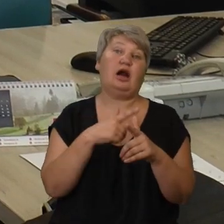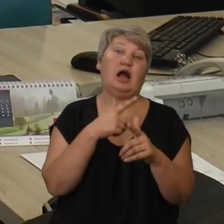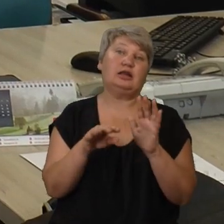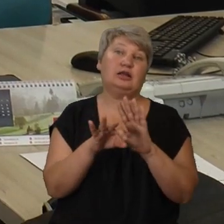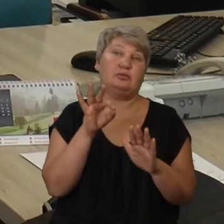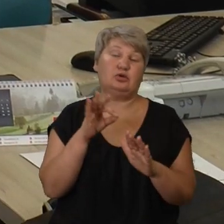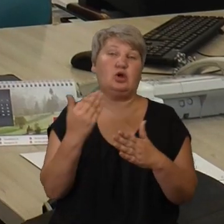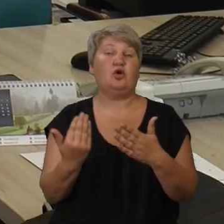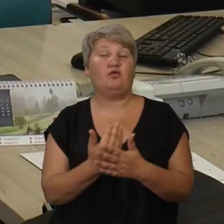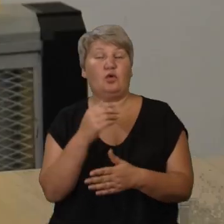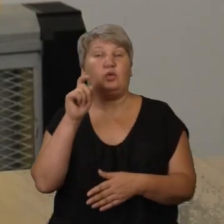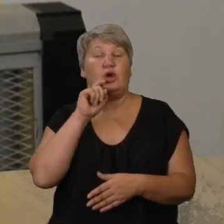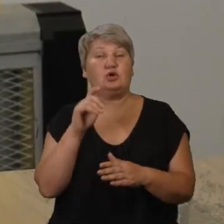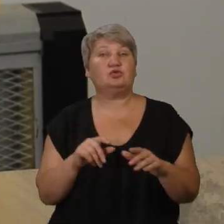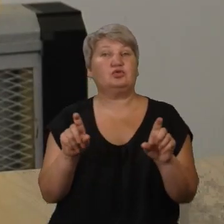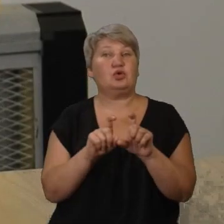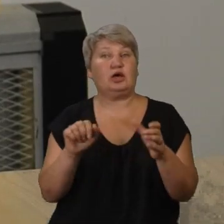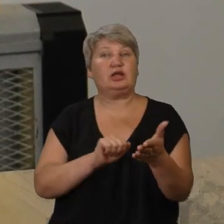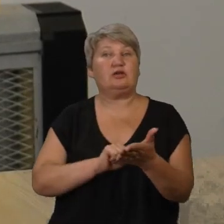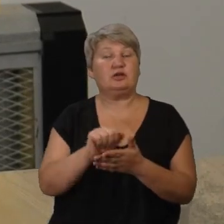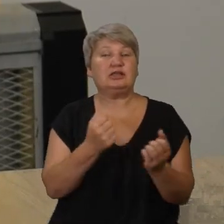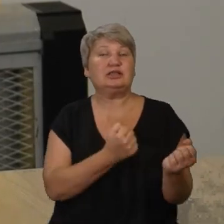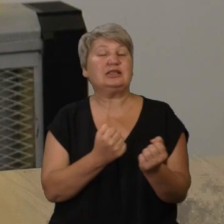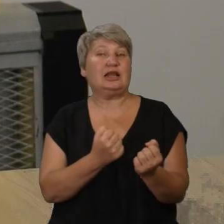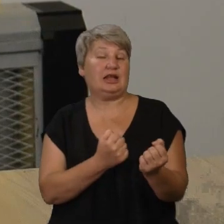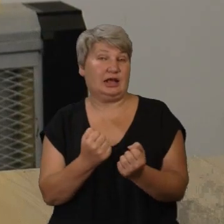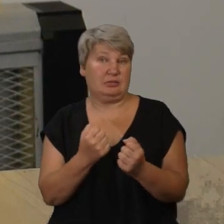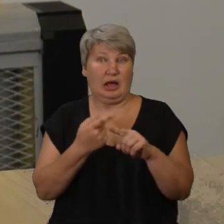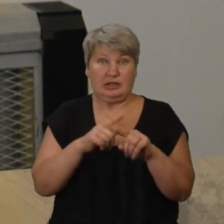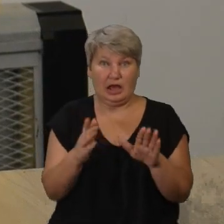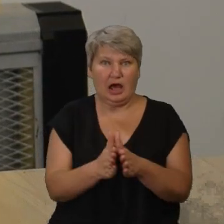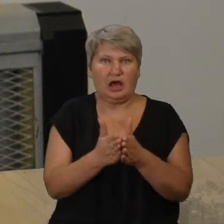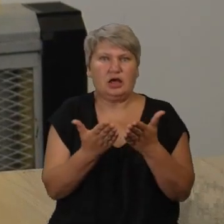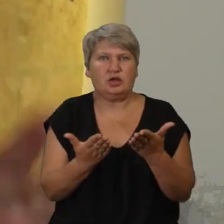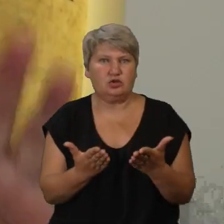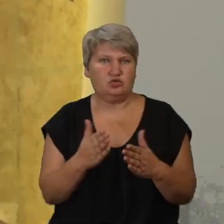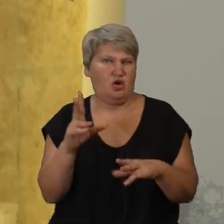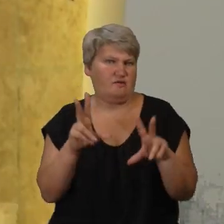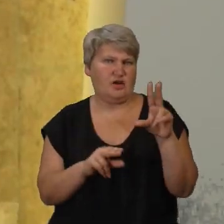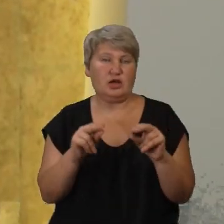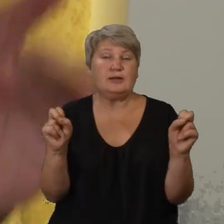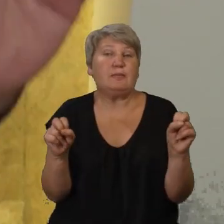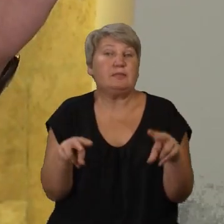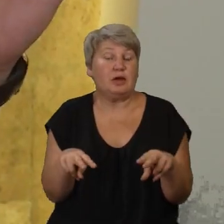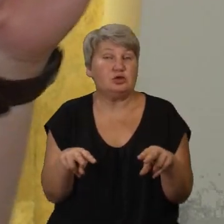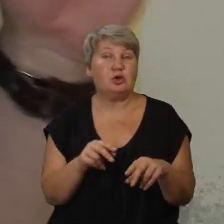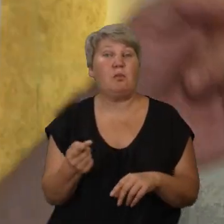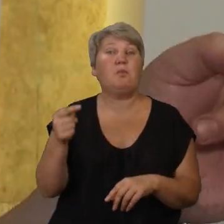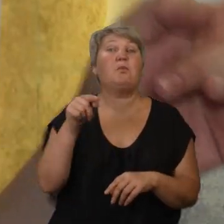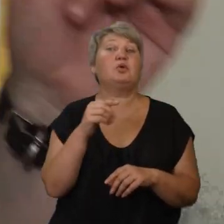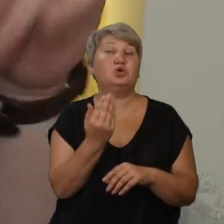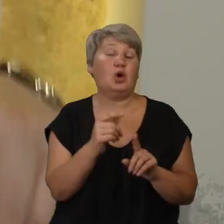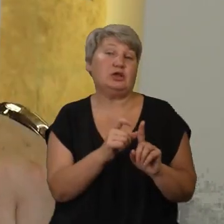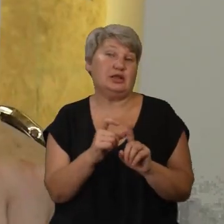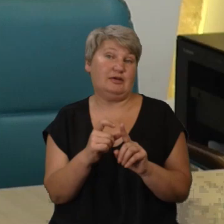програмою нової української школи які друкували із затримкою втім цей посібник Мирослав кошак вважає небезпечним оскільки з його слів він є